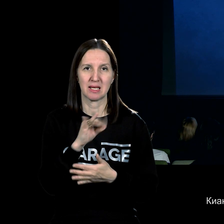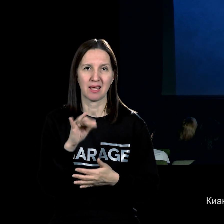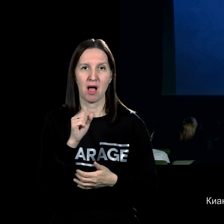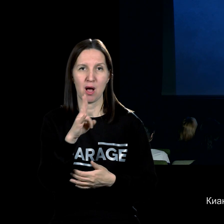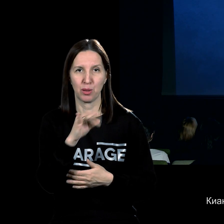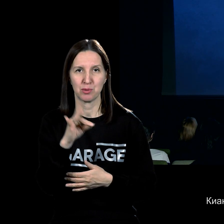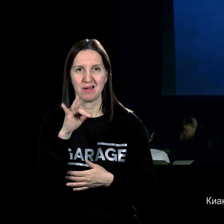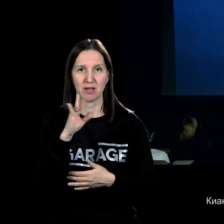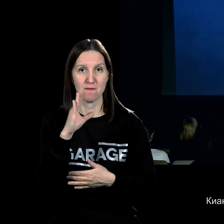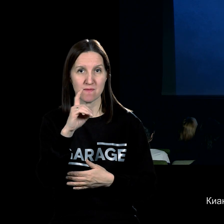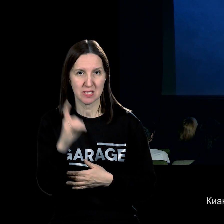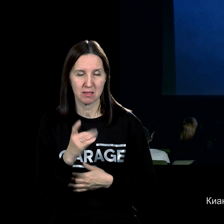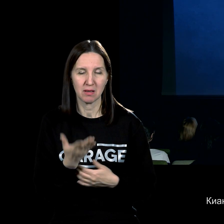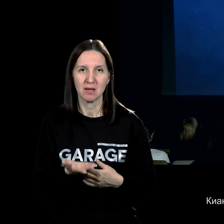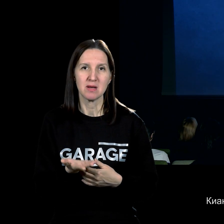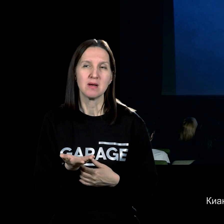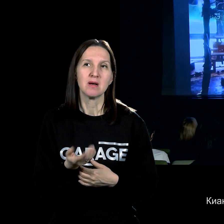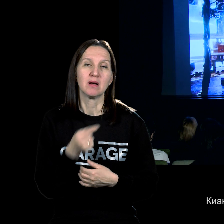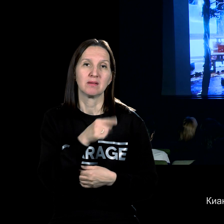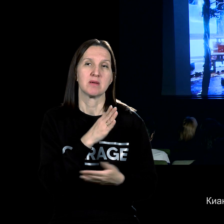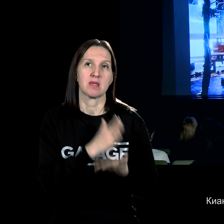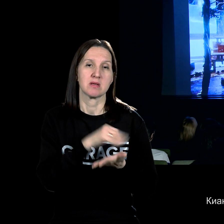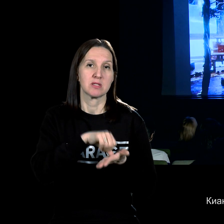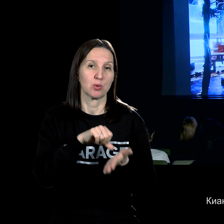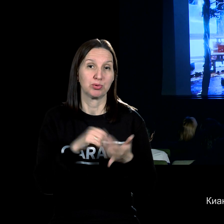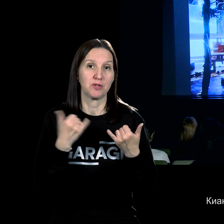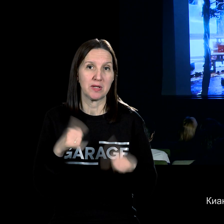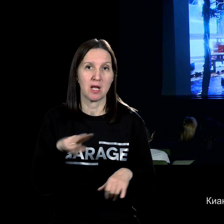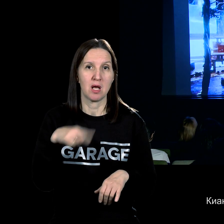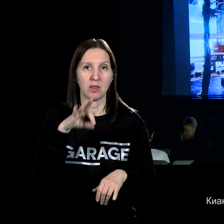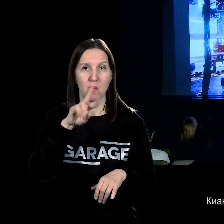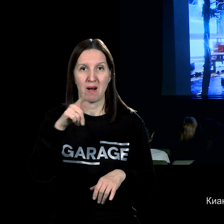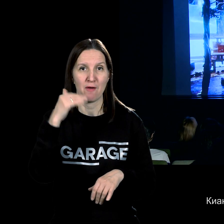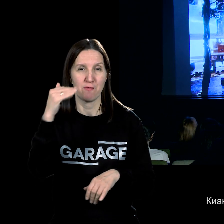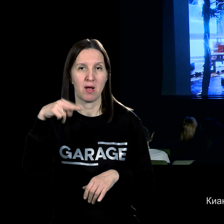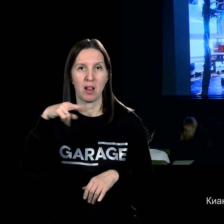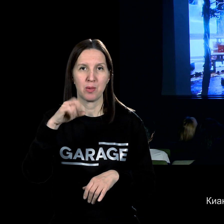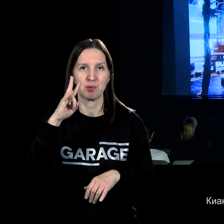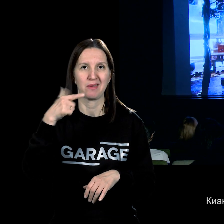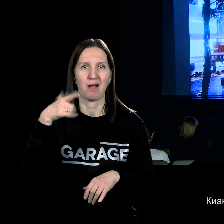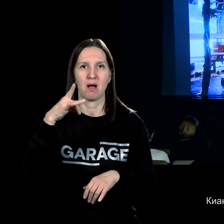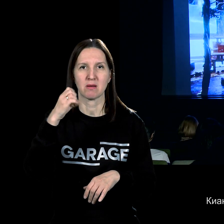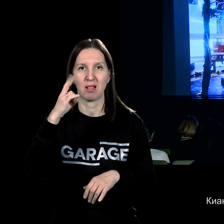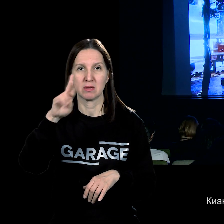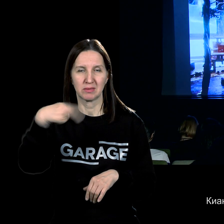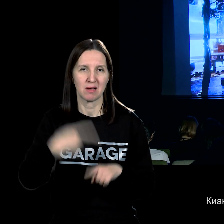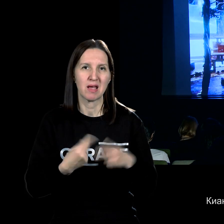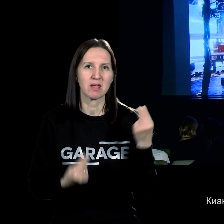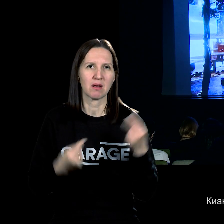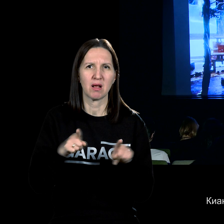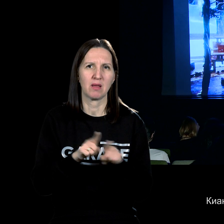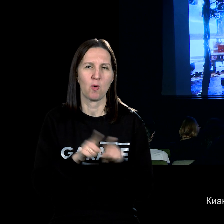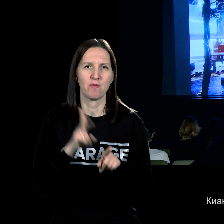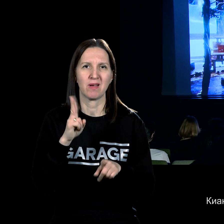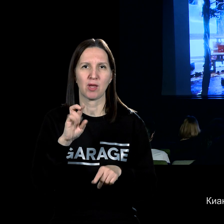раз был, видимо, там есть удивительный Дольф Лунган, который вот такого играет киборга, почти